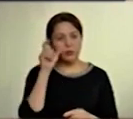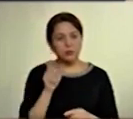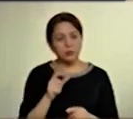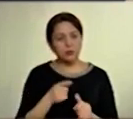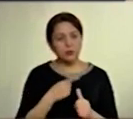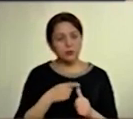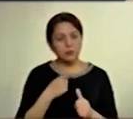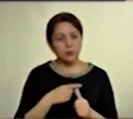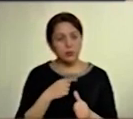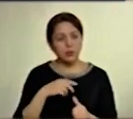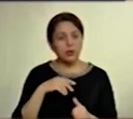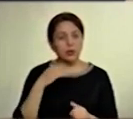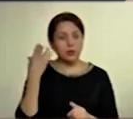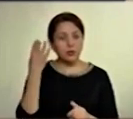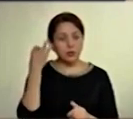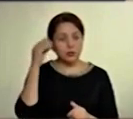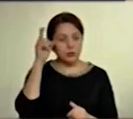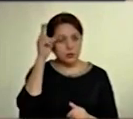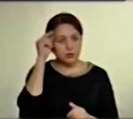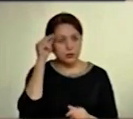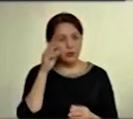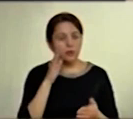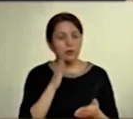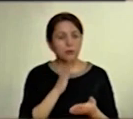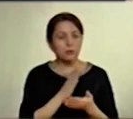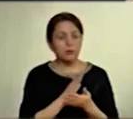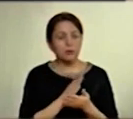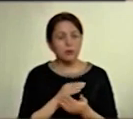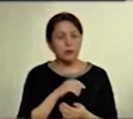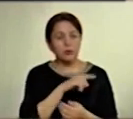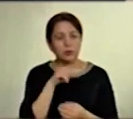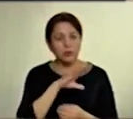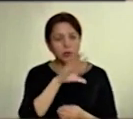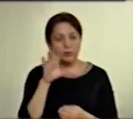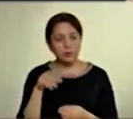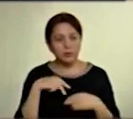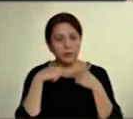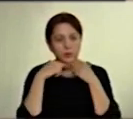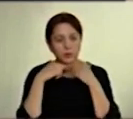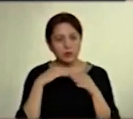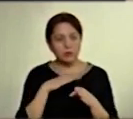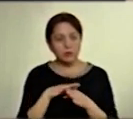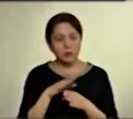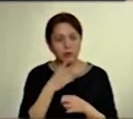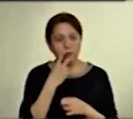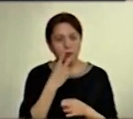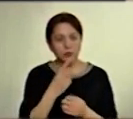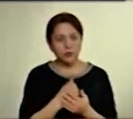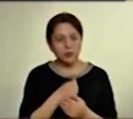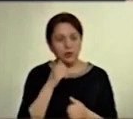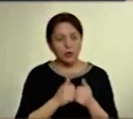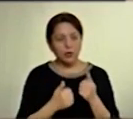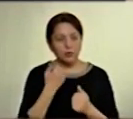hattoki tarixiy sanalar bor va aynan ana shu jihatlarga e'tibor bersangiz, har bir mavzuni